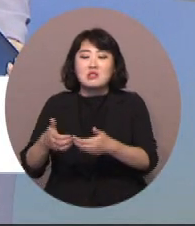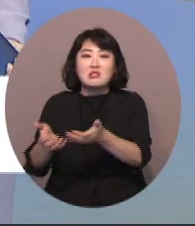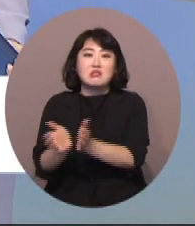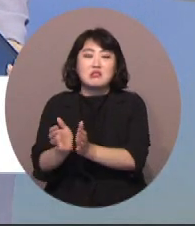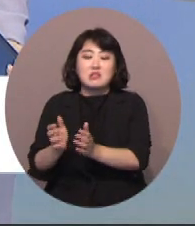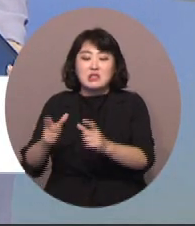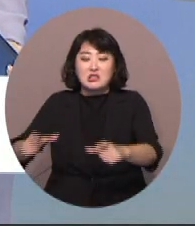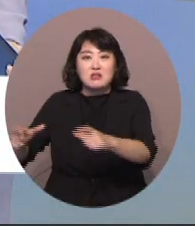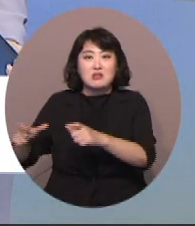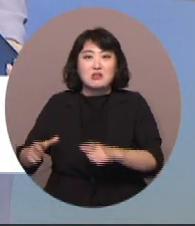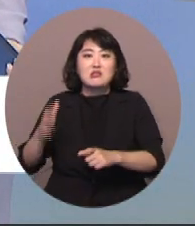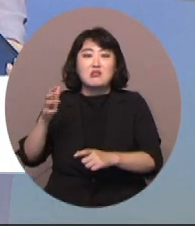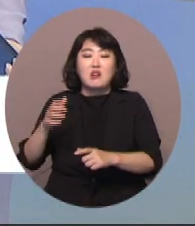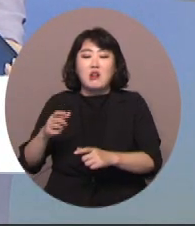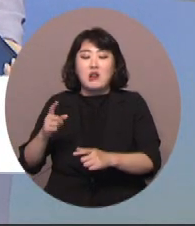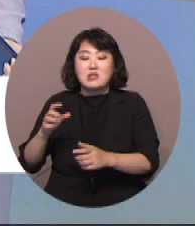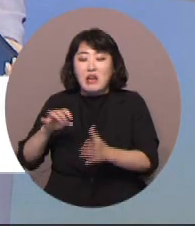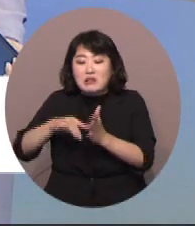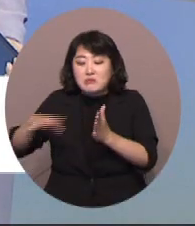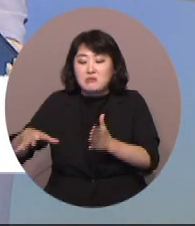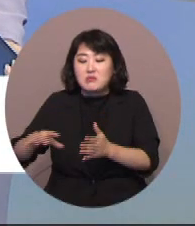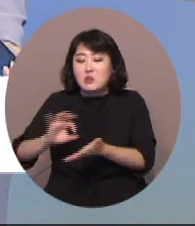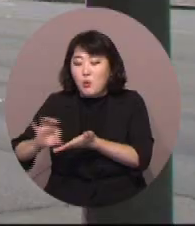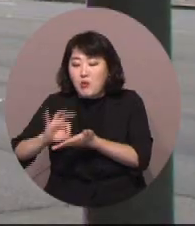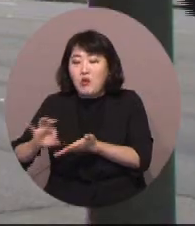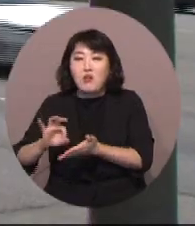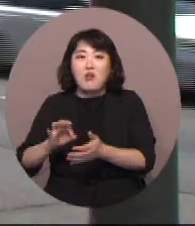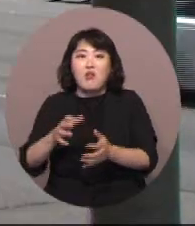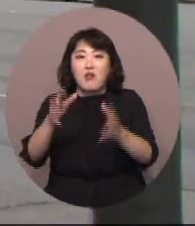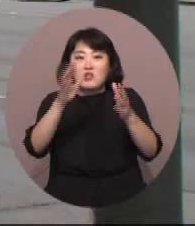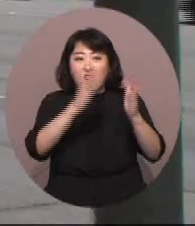합니다. 박선진 기자가 전해드립니다.